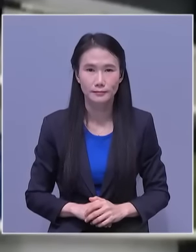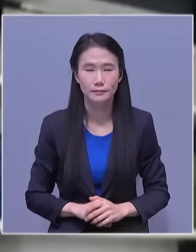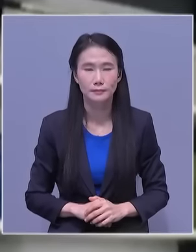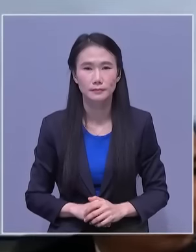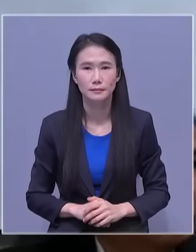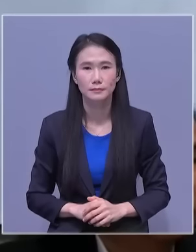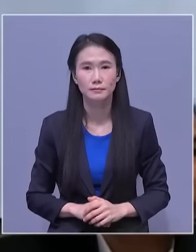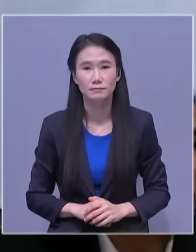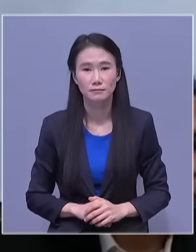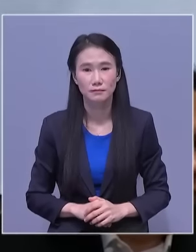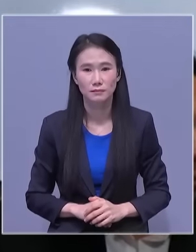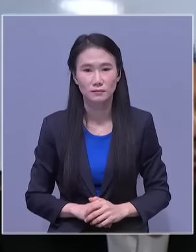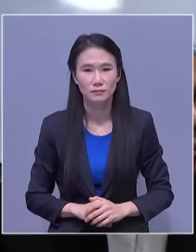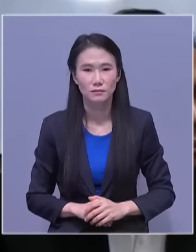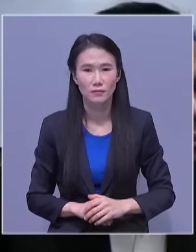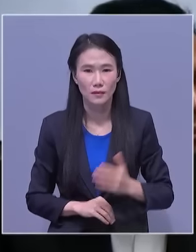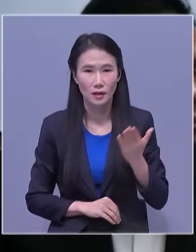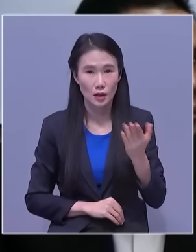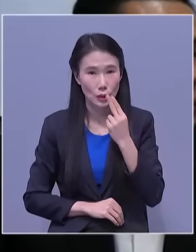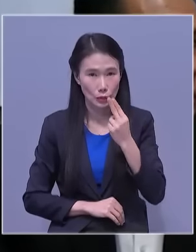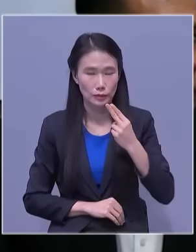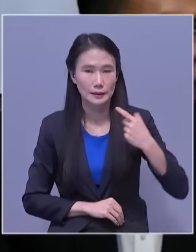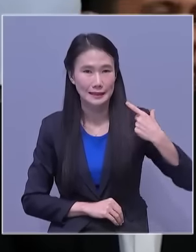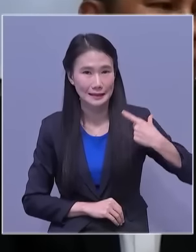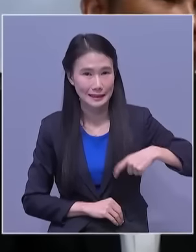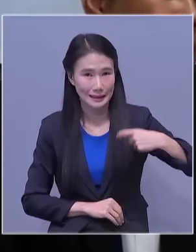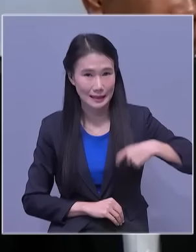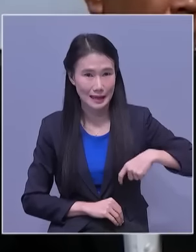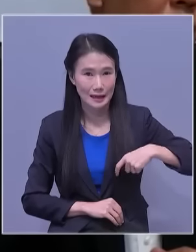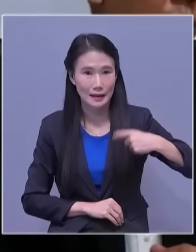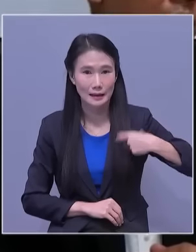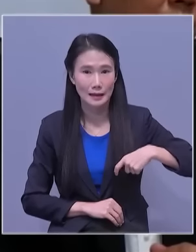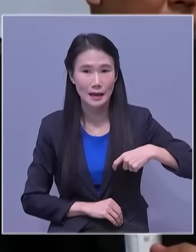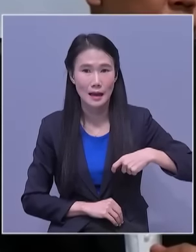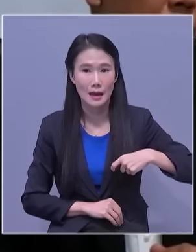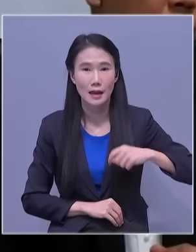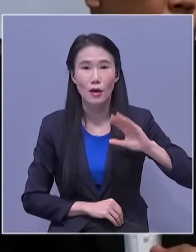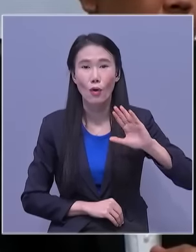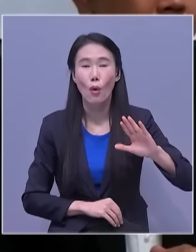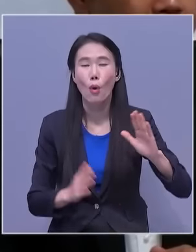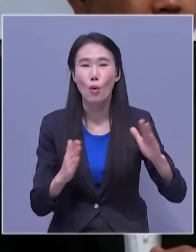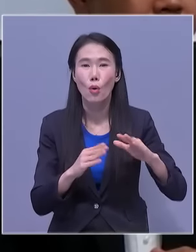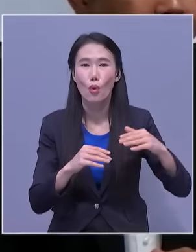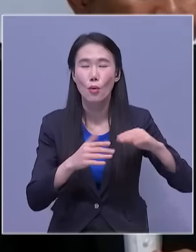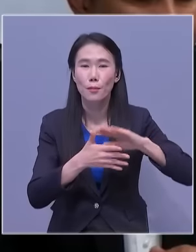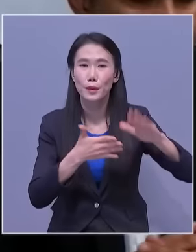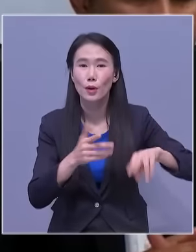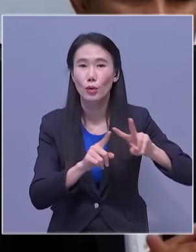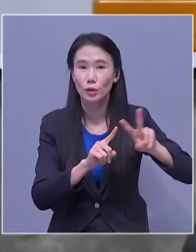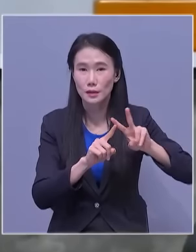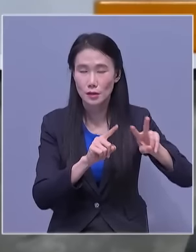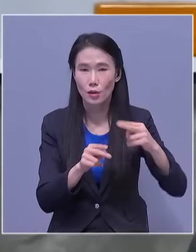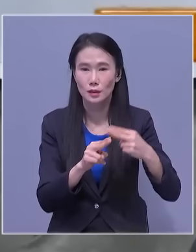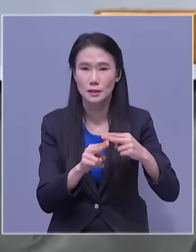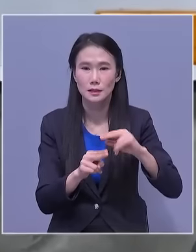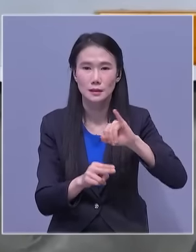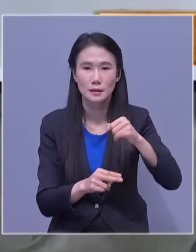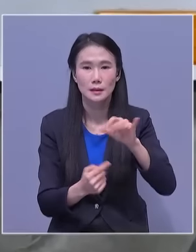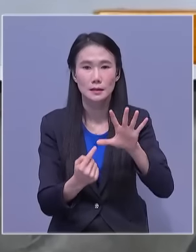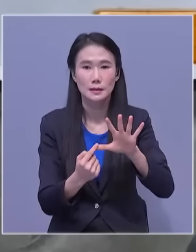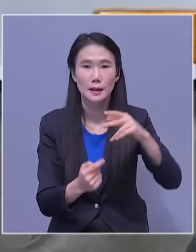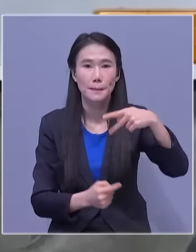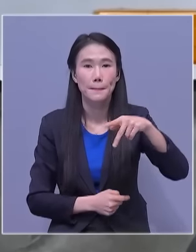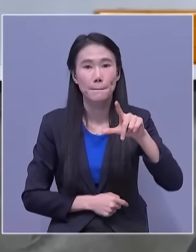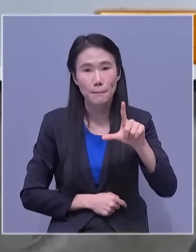ทนายเดชาแล้วลองมาฟังทนายประจำทายาทคนที่ 2มั้ยฮะทางคุณกำพลจรูญลดากุล